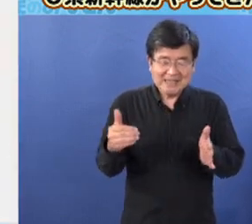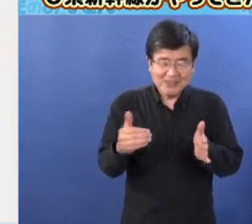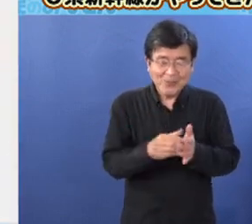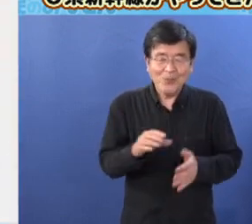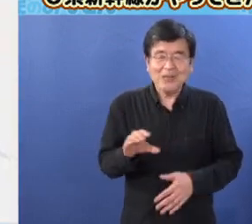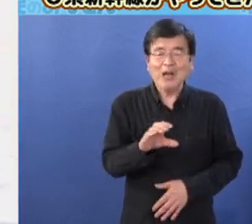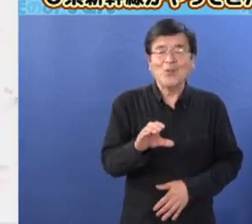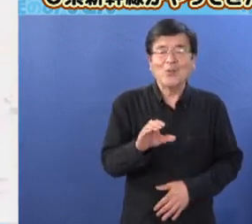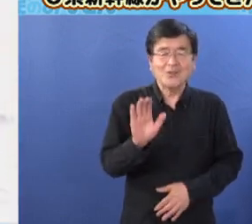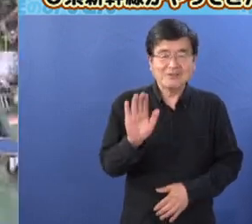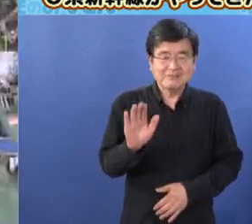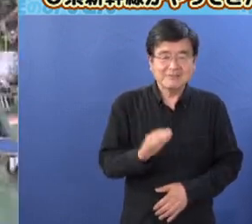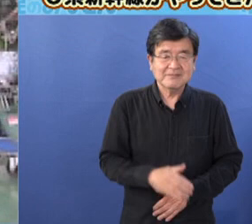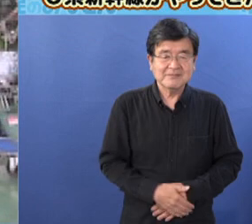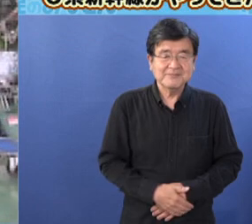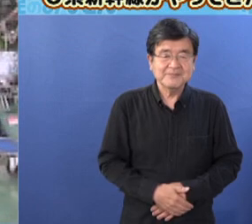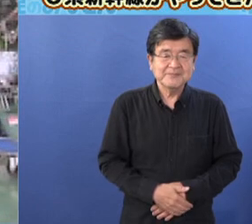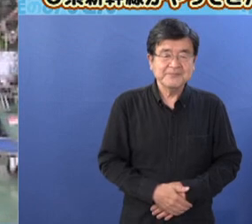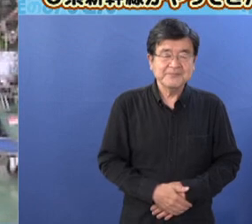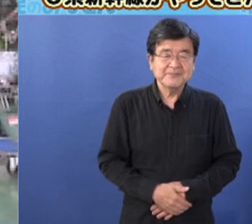を走り切った車両なんです、